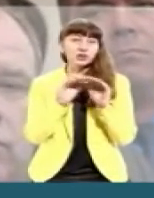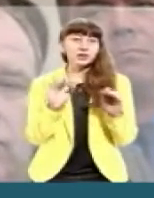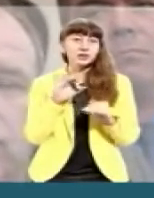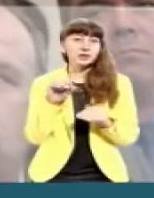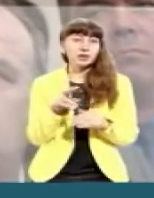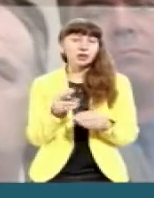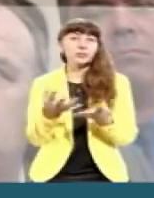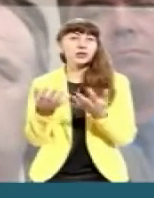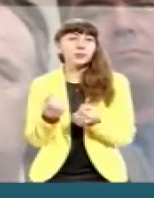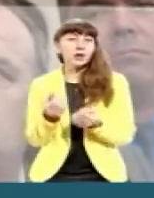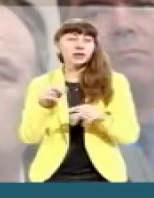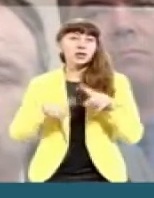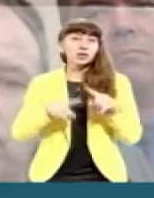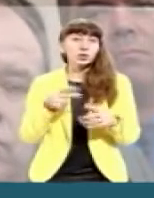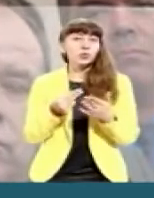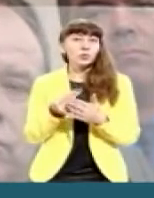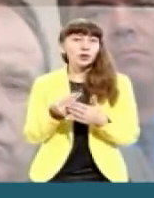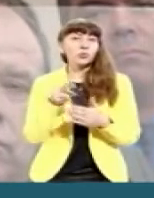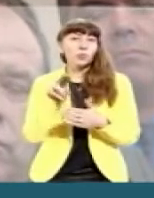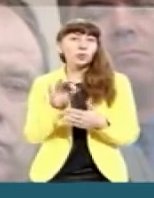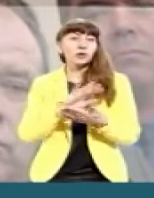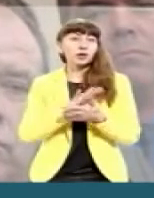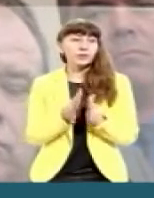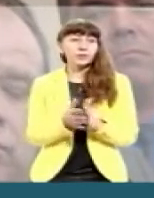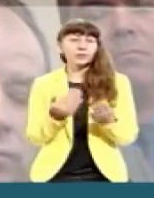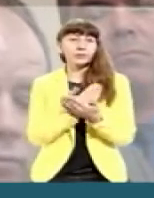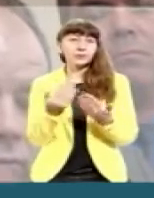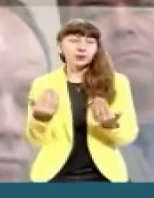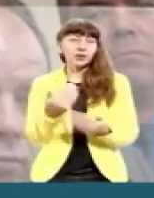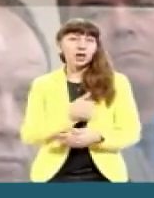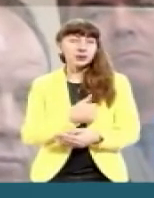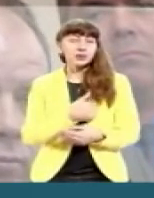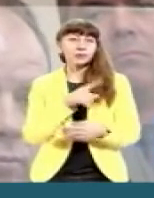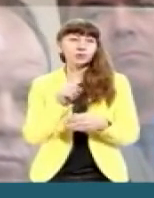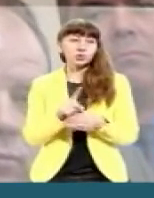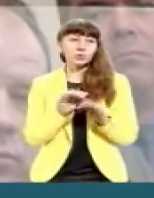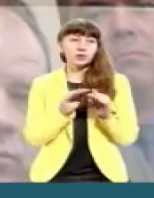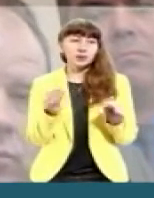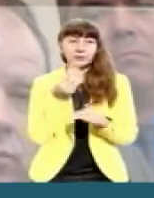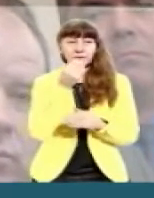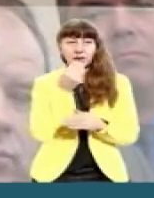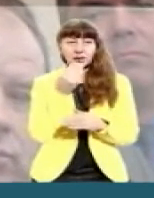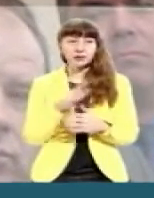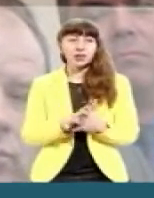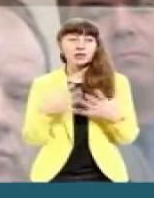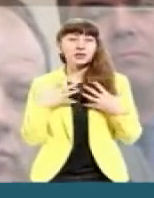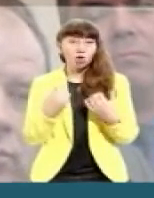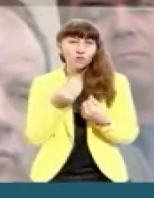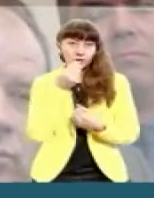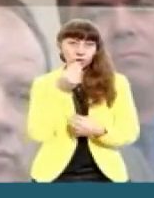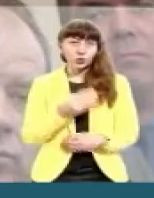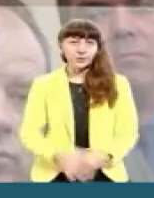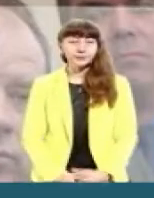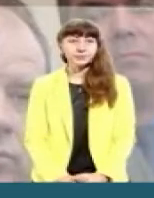өздері келісім бойынша қабылдайды. Біз барлығымыз балаларымыздың дұрыс тамақтанғандарын қалаймыз. Сондықтан осы ұсынысымызды